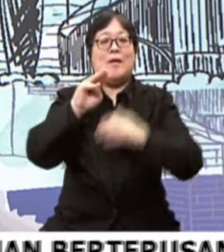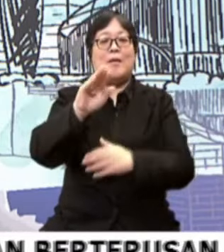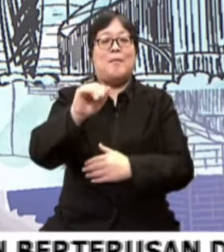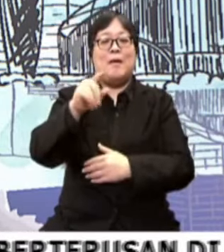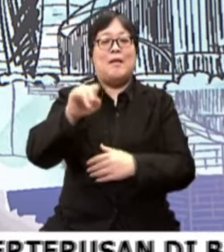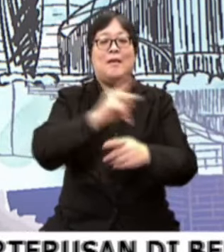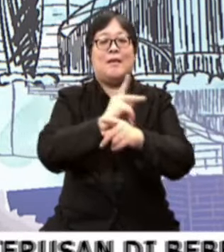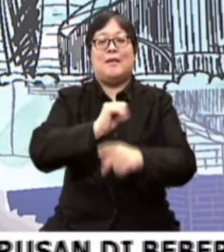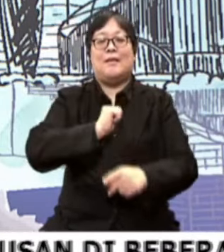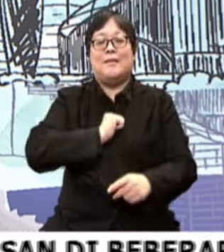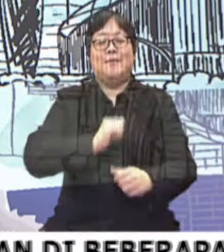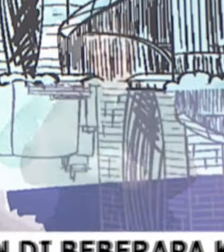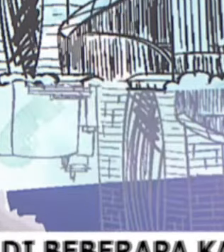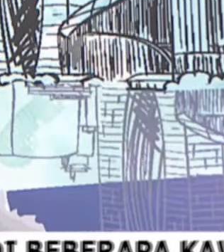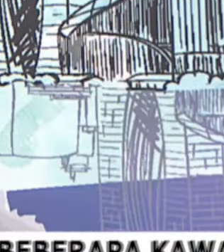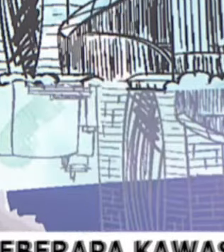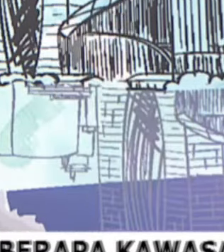dan